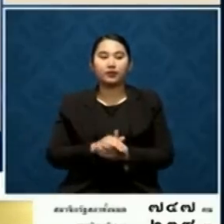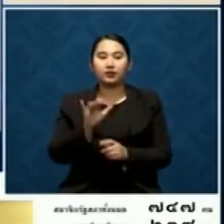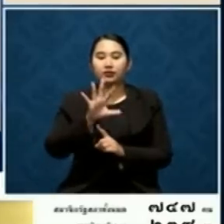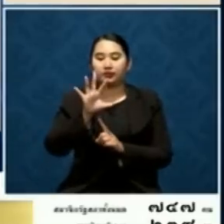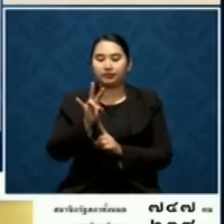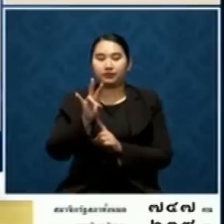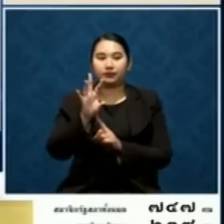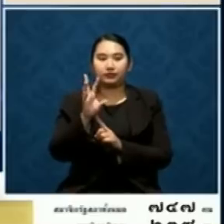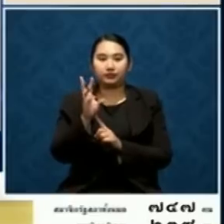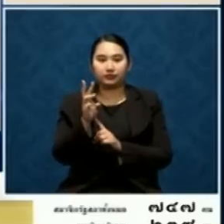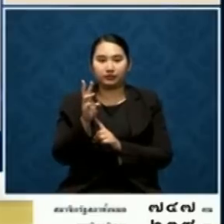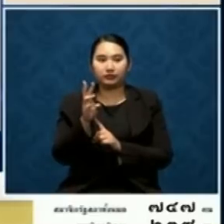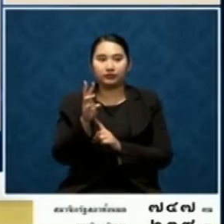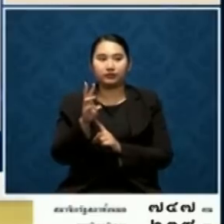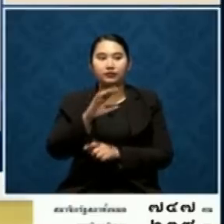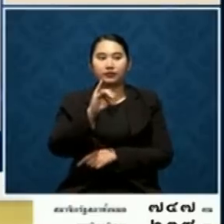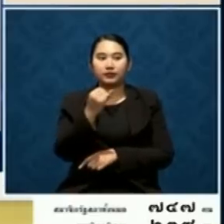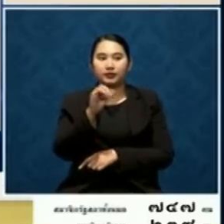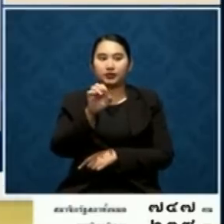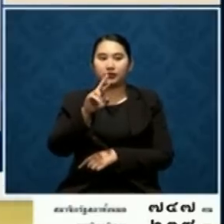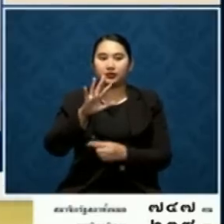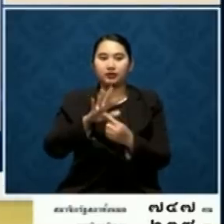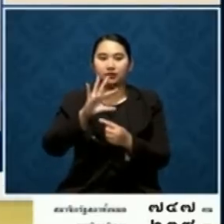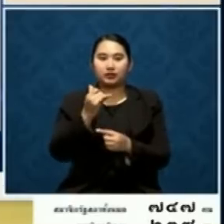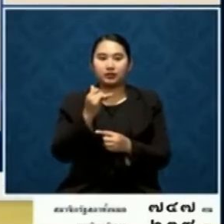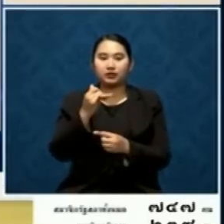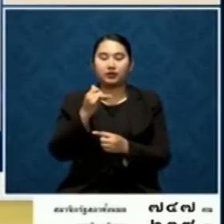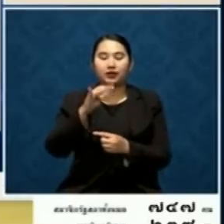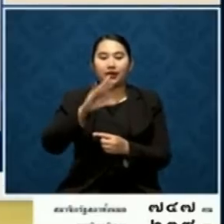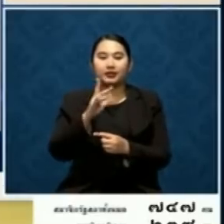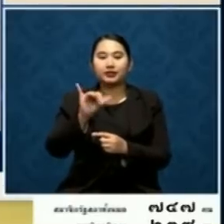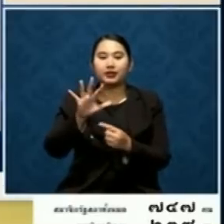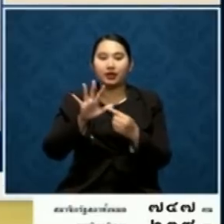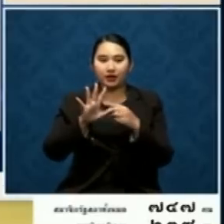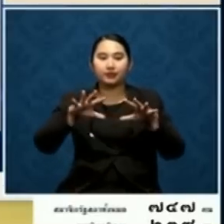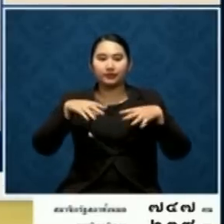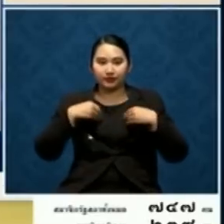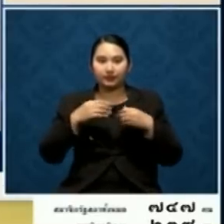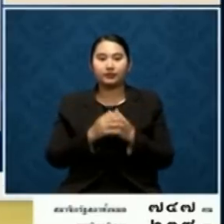76นางสาวจิรัชยาสัพพโส เห็นชอบค่ะ